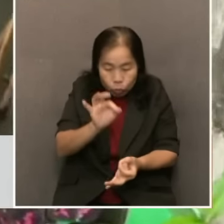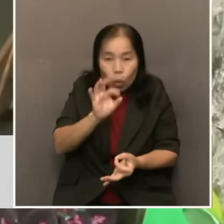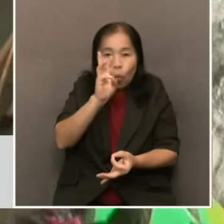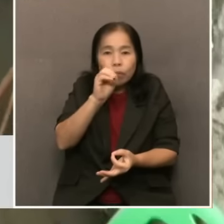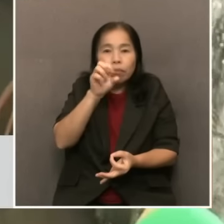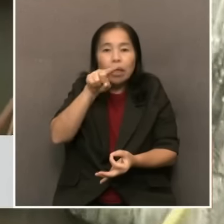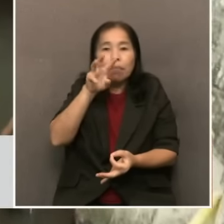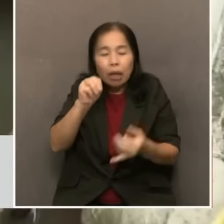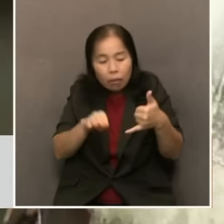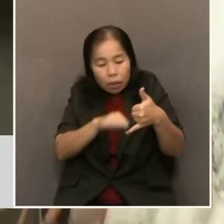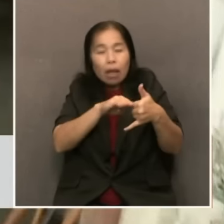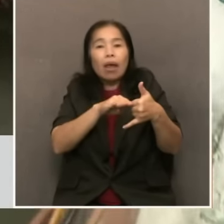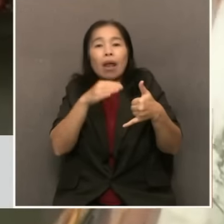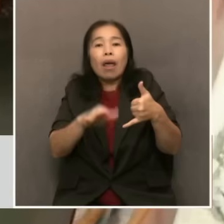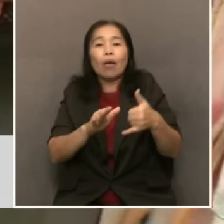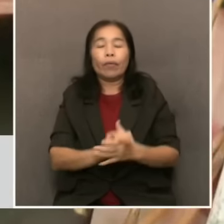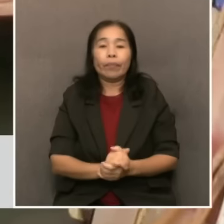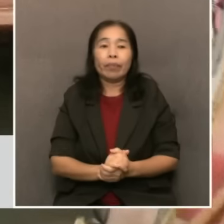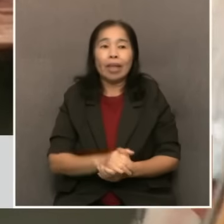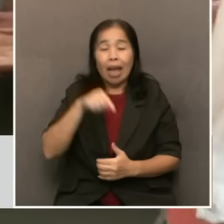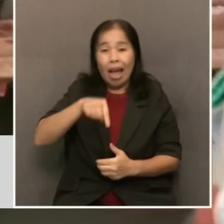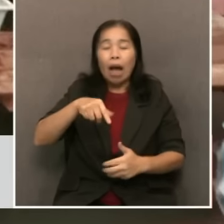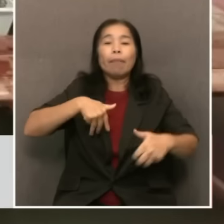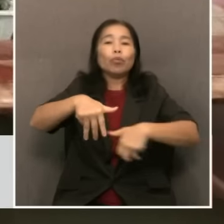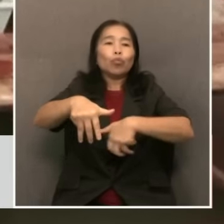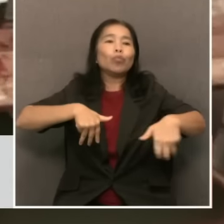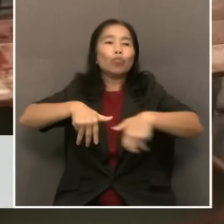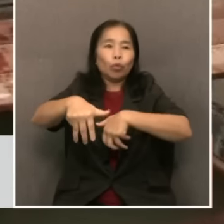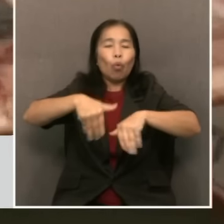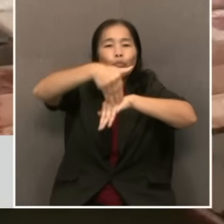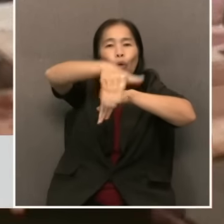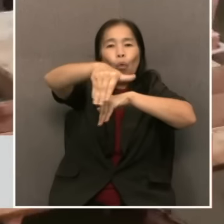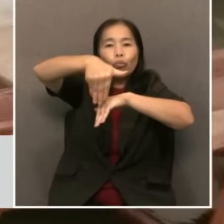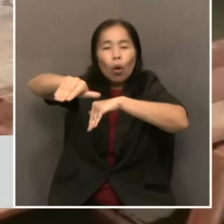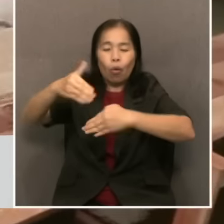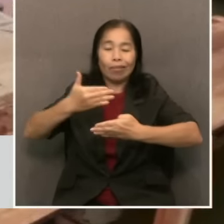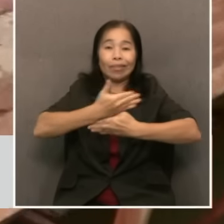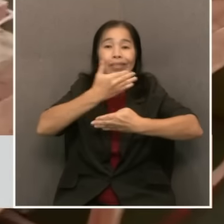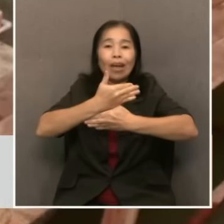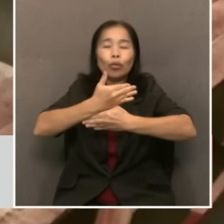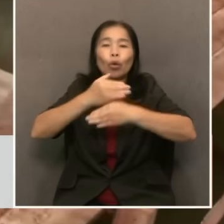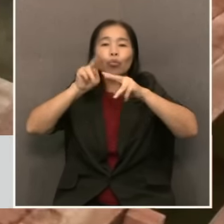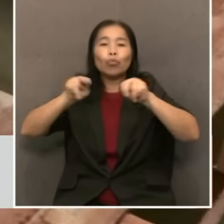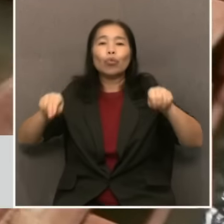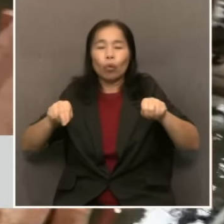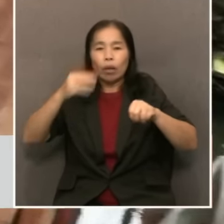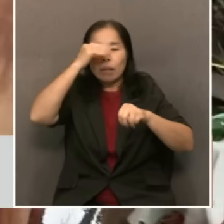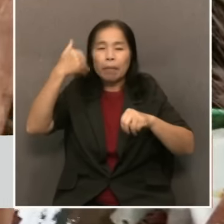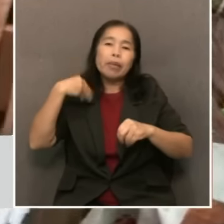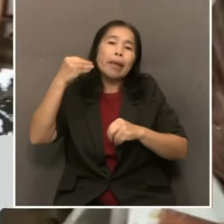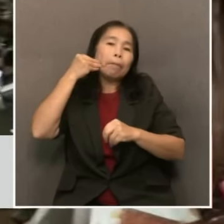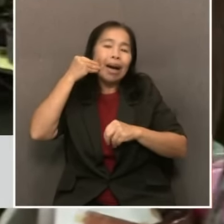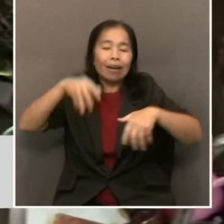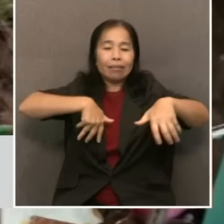แล้วสำหรับชุมชนดังกล่าวเป็นชุมชนนอกแนวคันกั้นน้ำในพื้นที่จังหวัดนนทบุรีมีบ้านเรือน